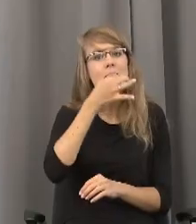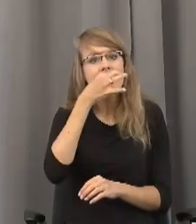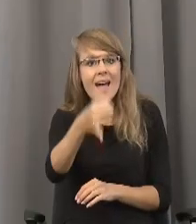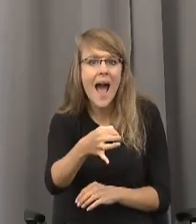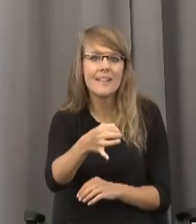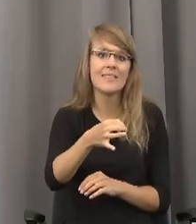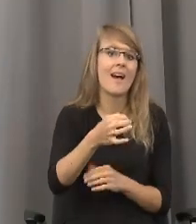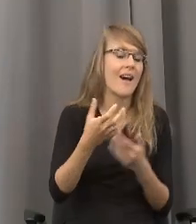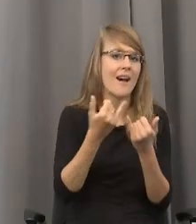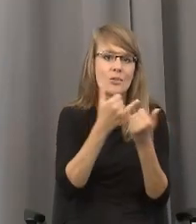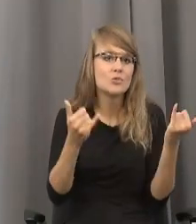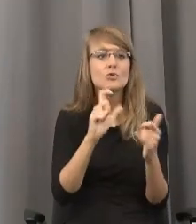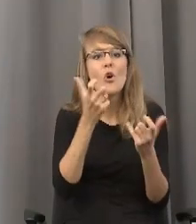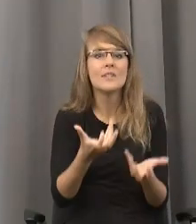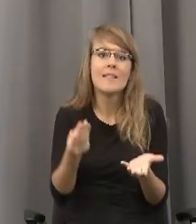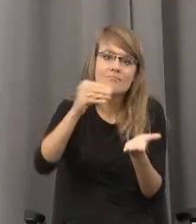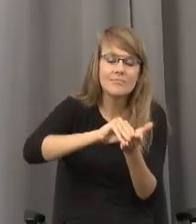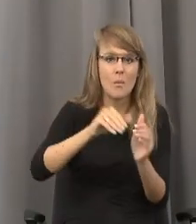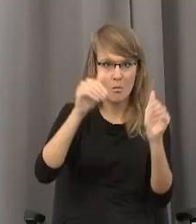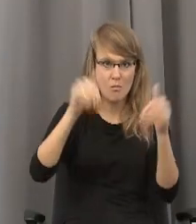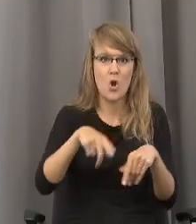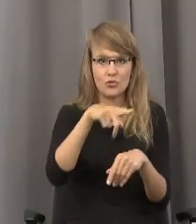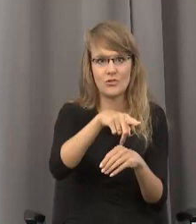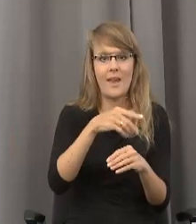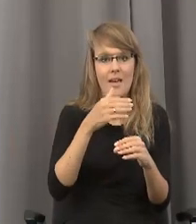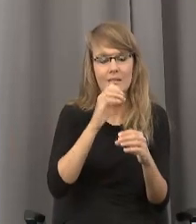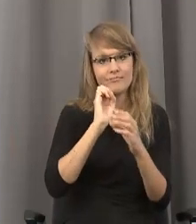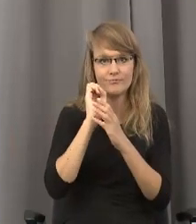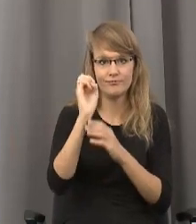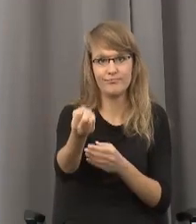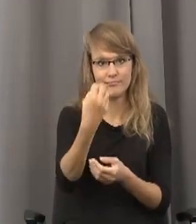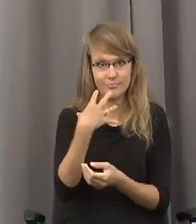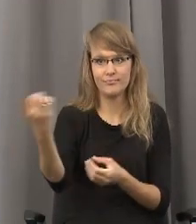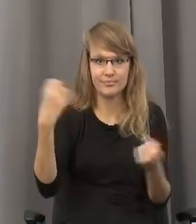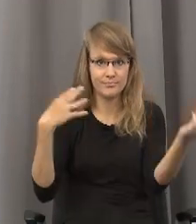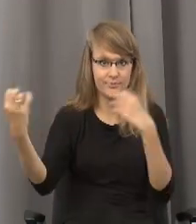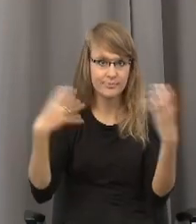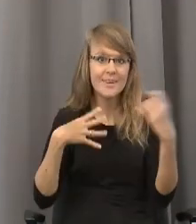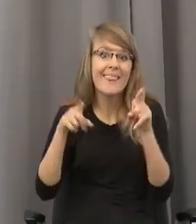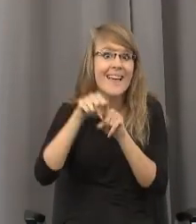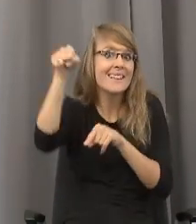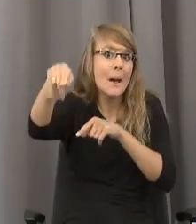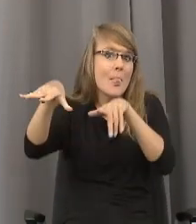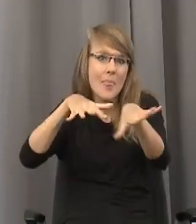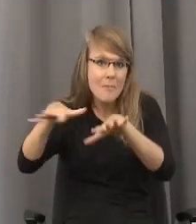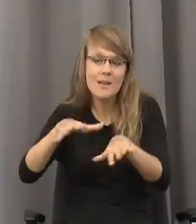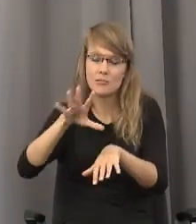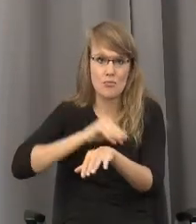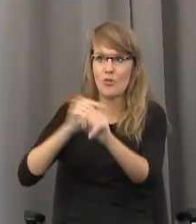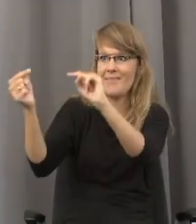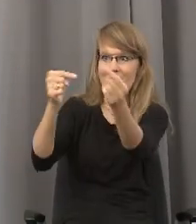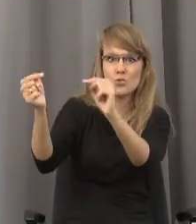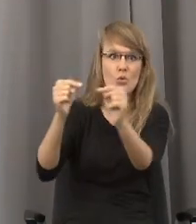mieli taką ochotę, ale również dyskutować o problemach lokalnych na miejscu